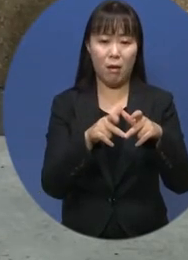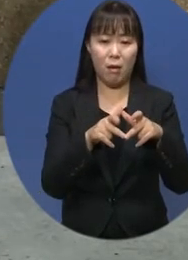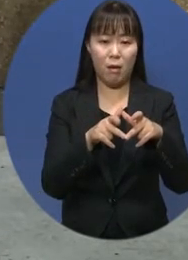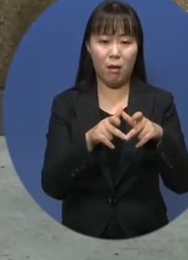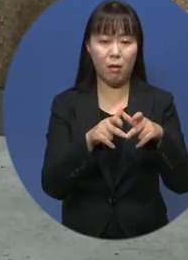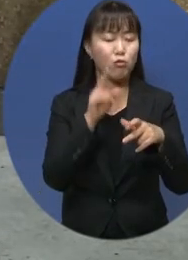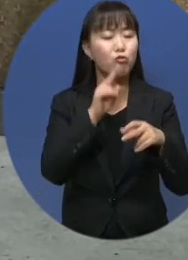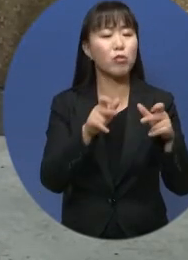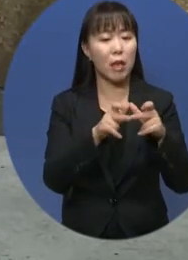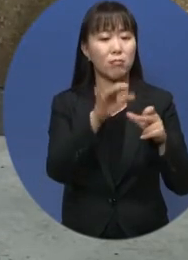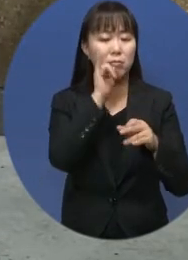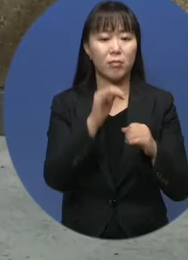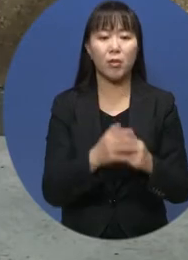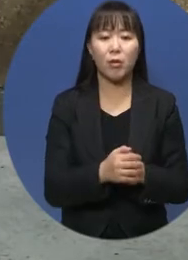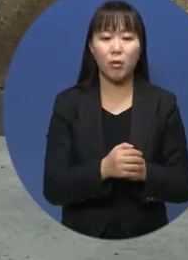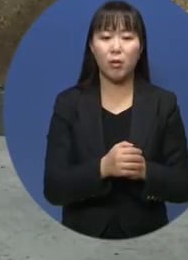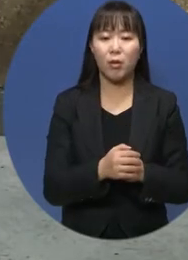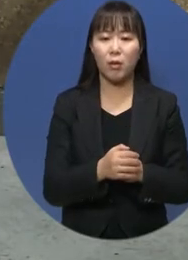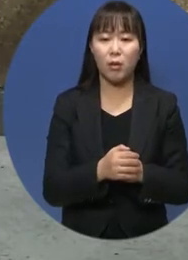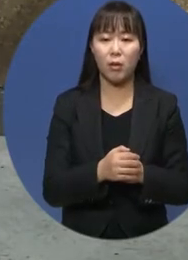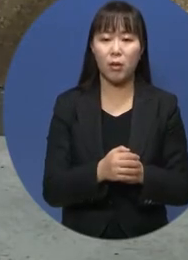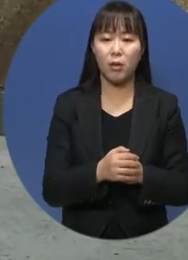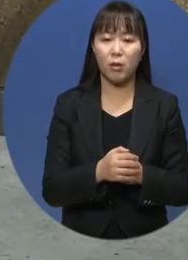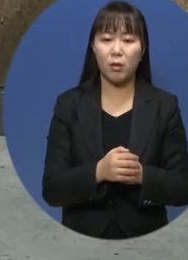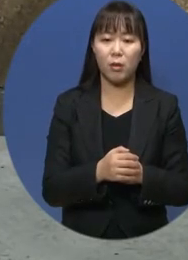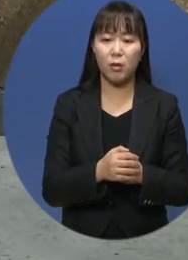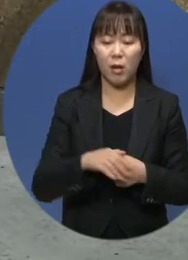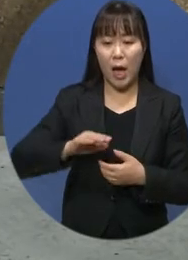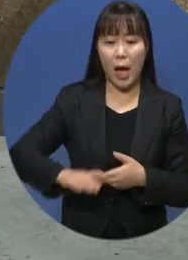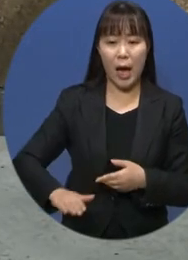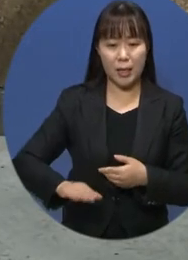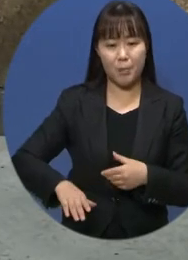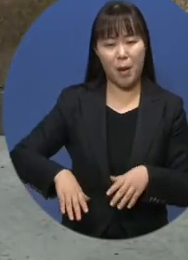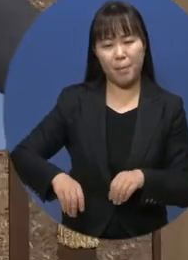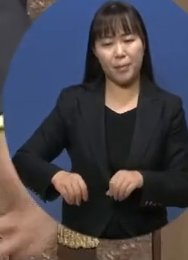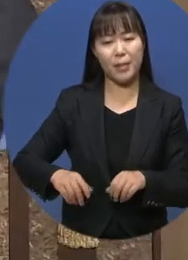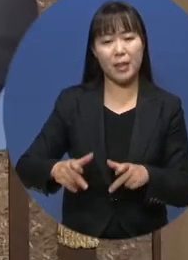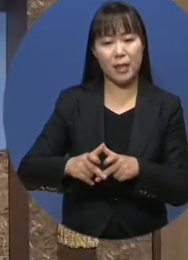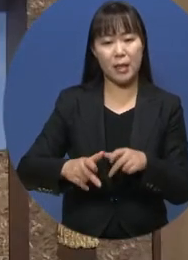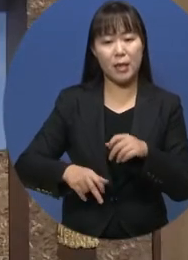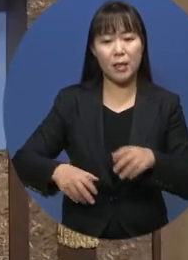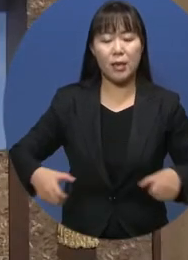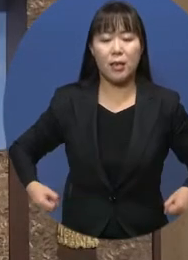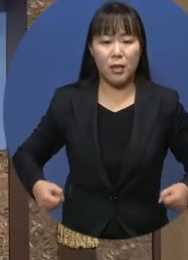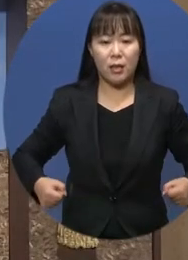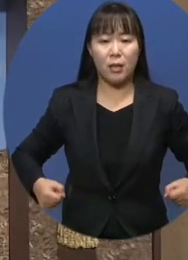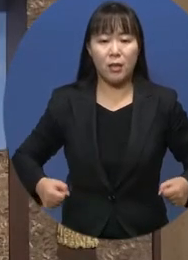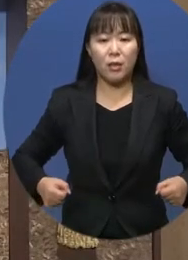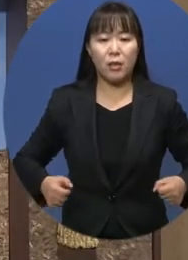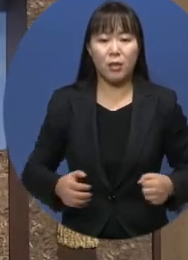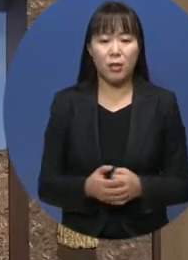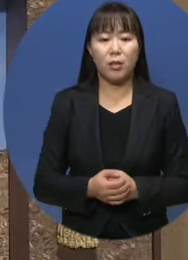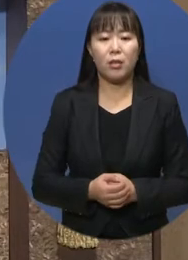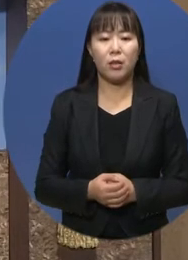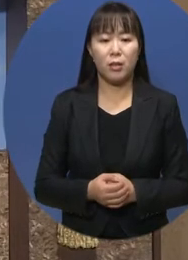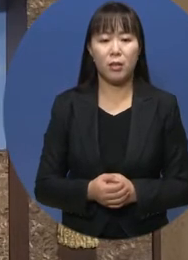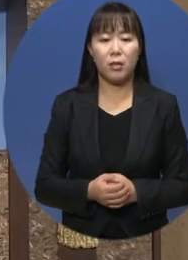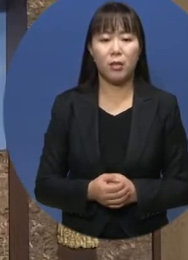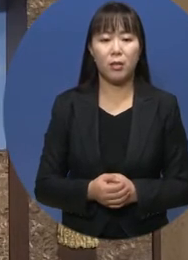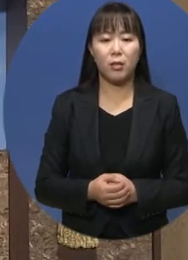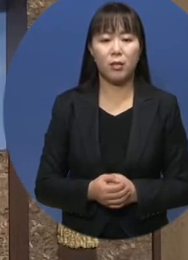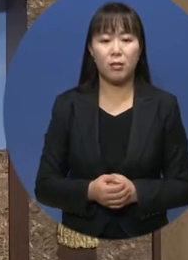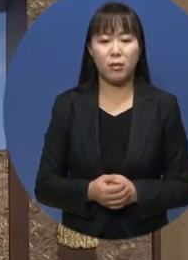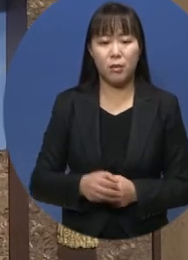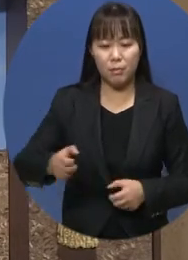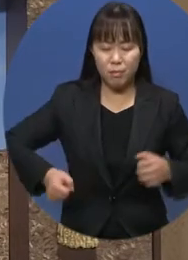아그대 권상 해줬어 어떤 거의 하체를 뭐 쓰는 거에요 양쪽에 변심 집진 상행 등 이제 그런데